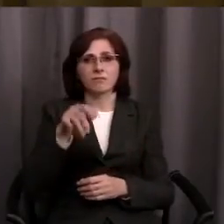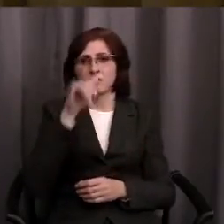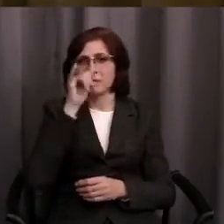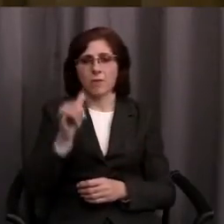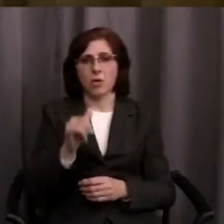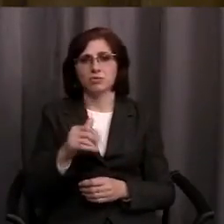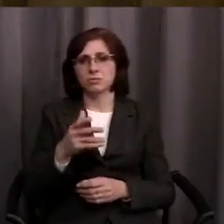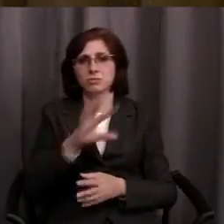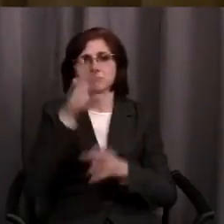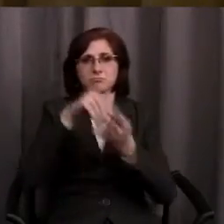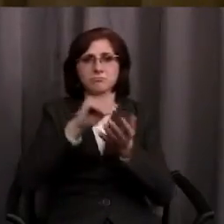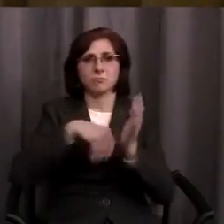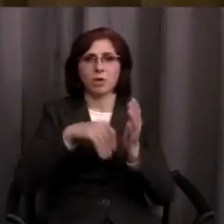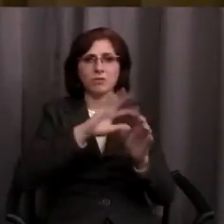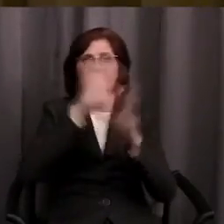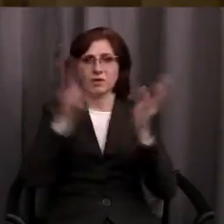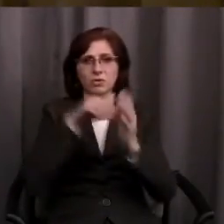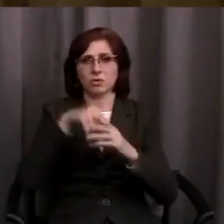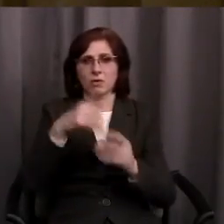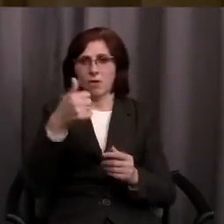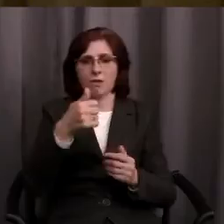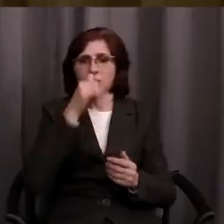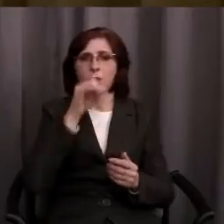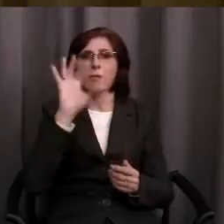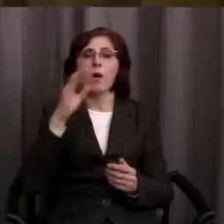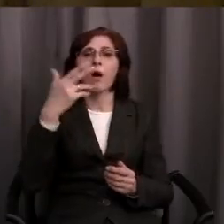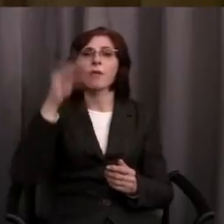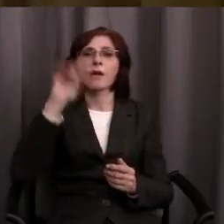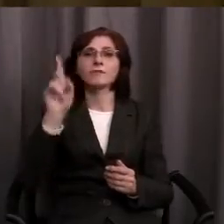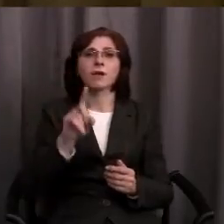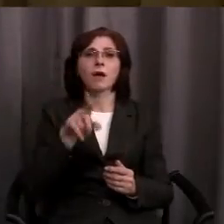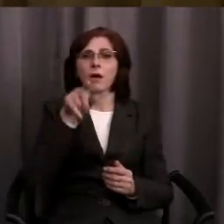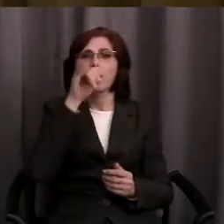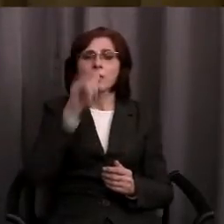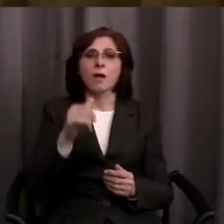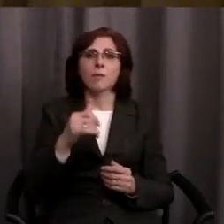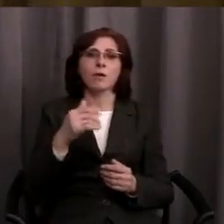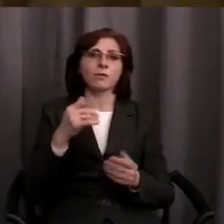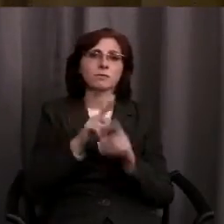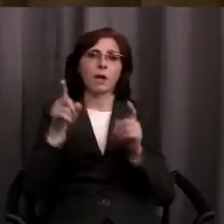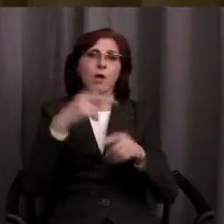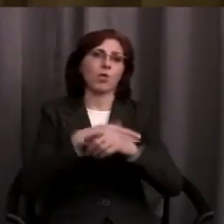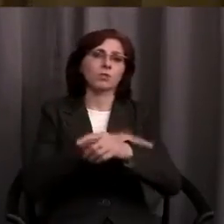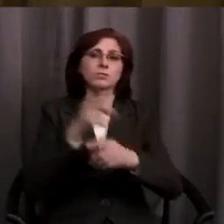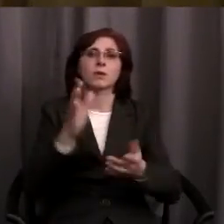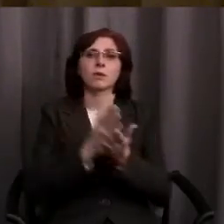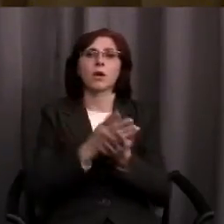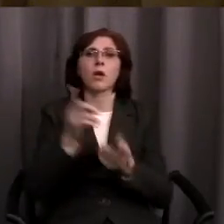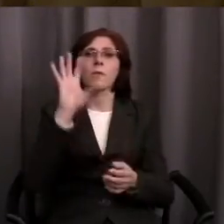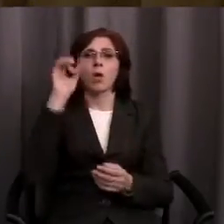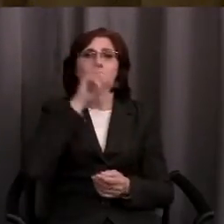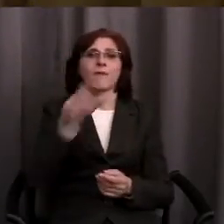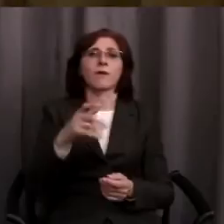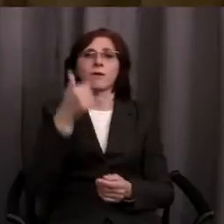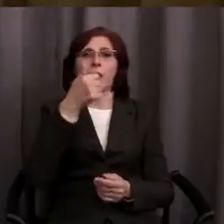Zdrowia zakontraktować. Dlatego, że Narodowy Fundusz nie jest w stanie urzędnicy jego zaakceptować w sytuacji, że pacjent